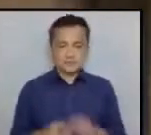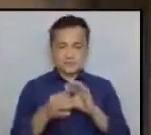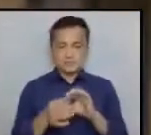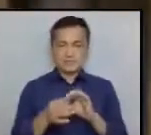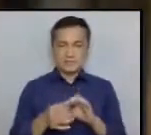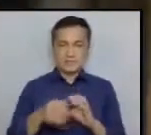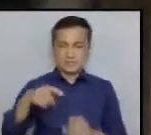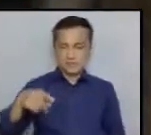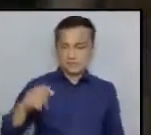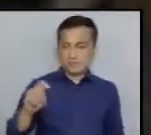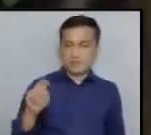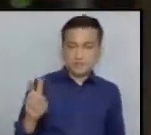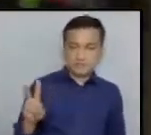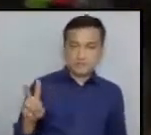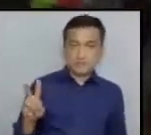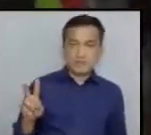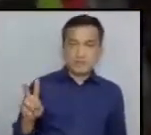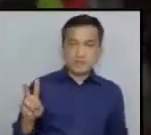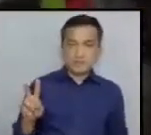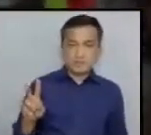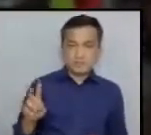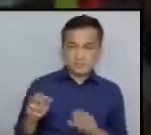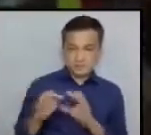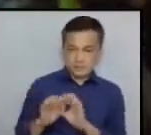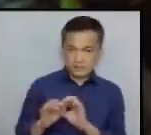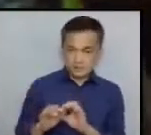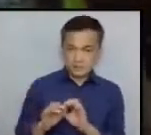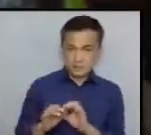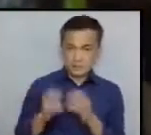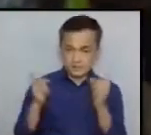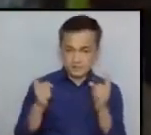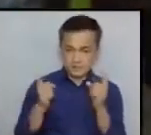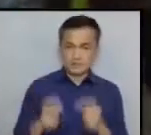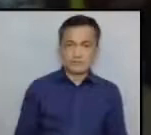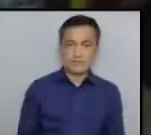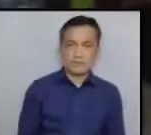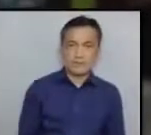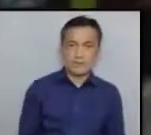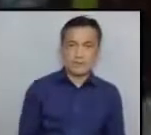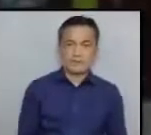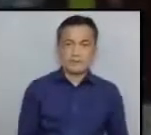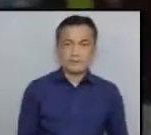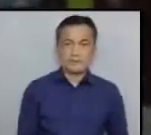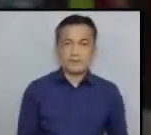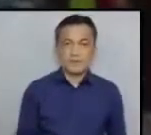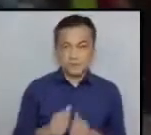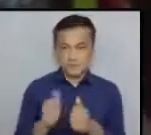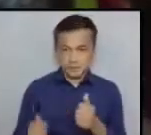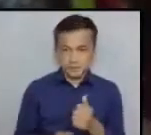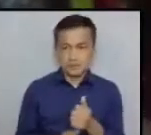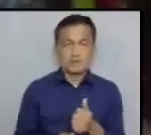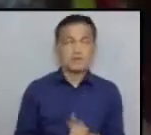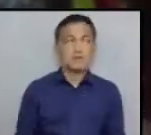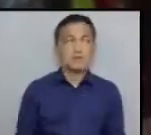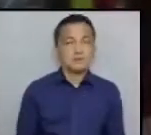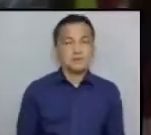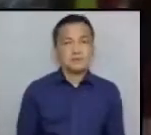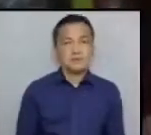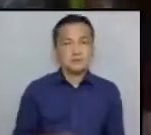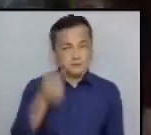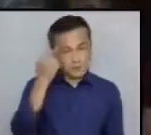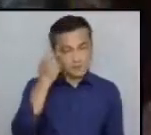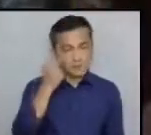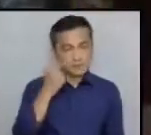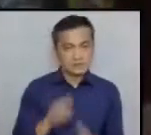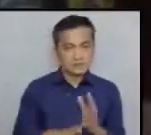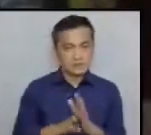Network o PTV sa nakikiisa rito o nakiselebra nito. Sa ilalim na rin yan o sa katuwang na rin ang Gender and Development Focal